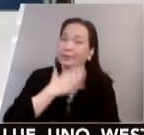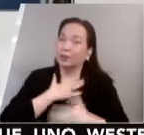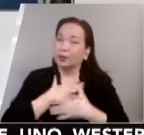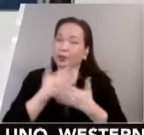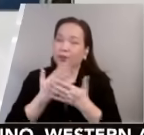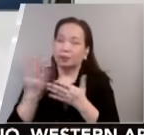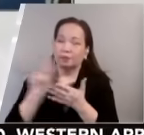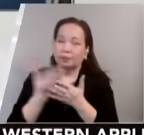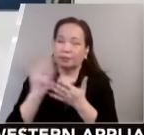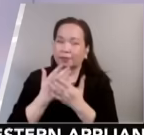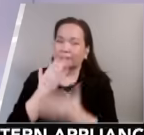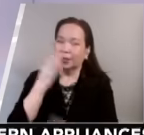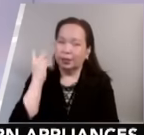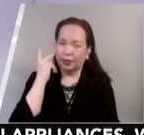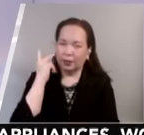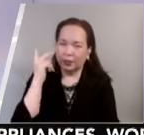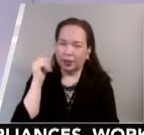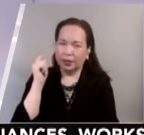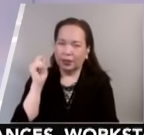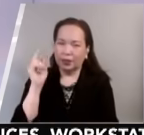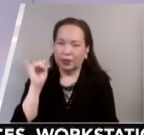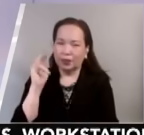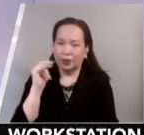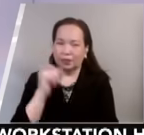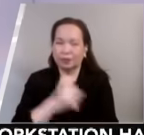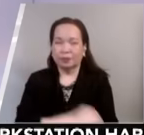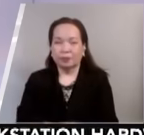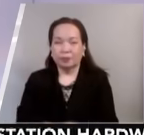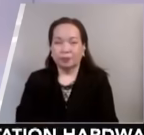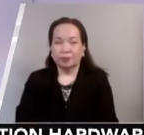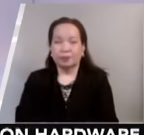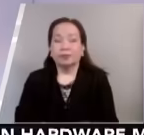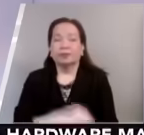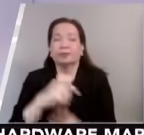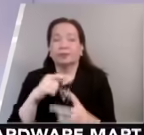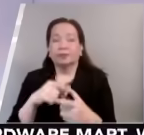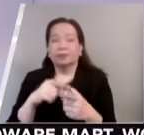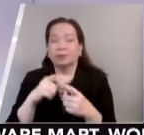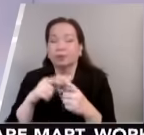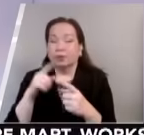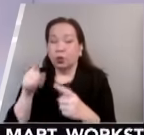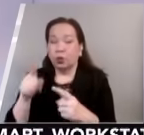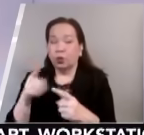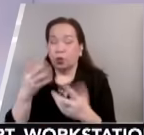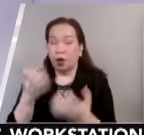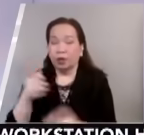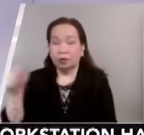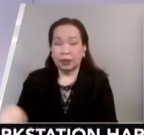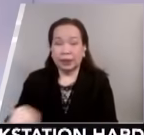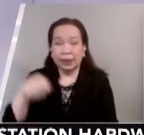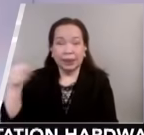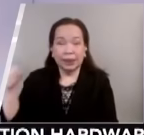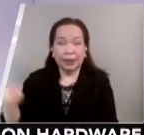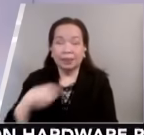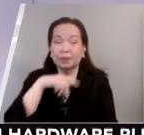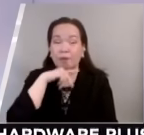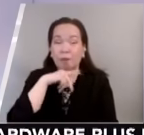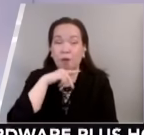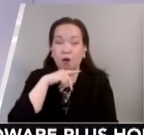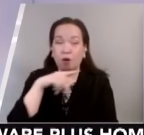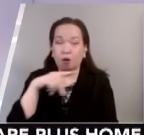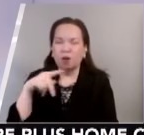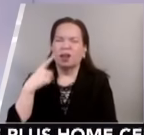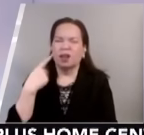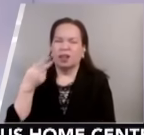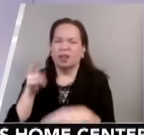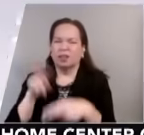Katrina son at sa mga maghahanda ng lechon para sa bagong taon asahan na raw po ang pagtaas ng presyo nito bukas